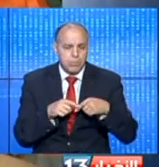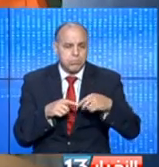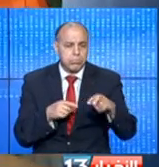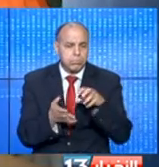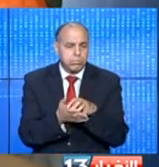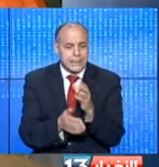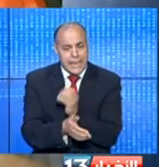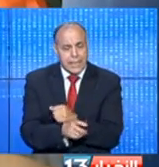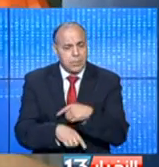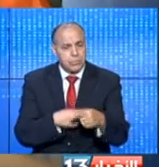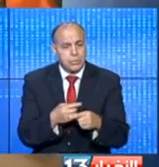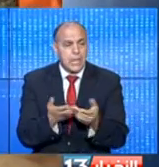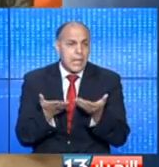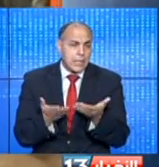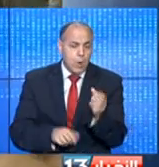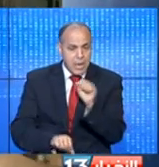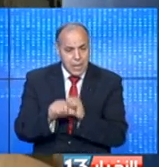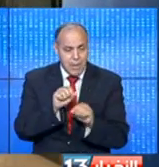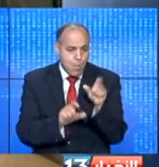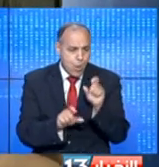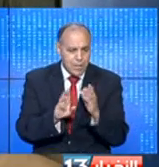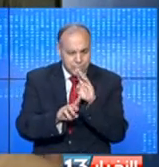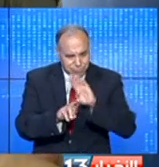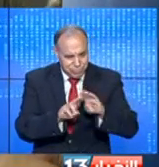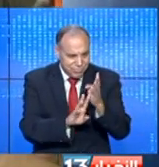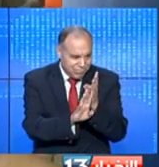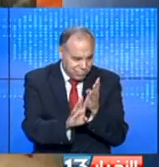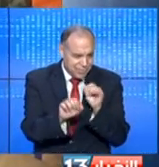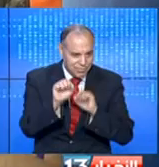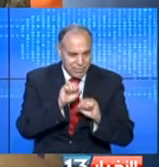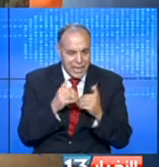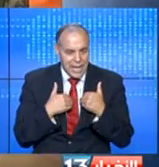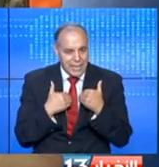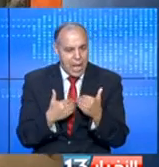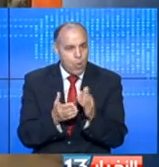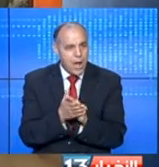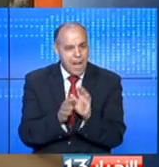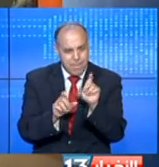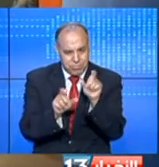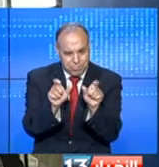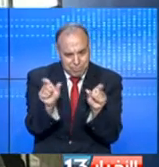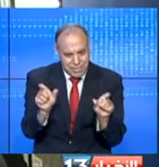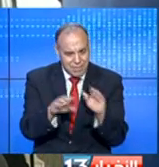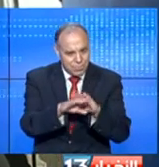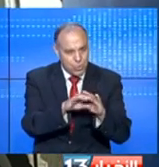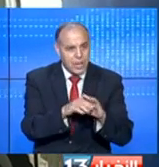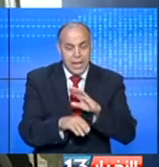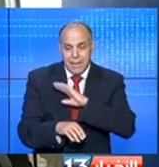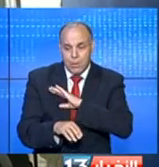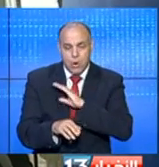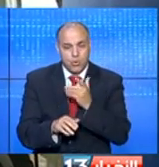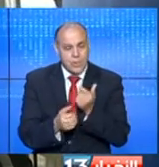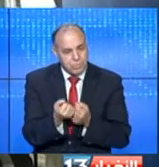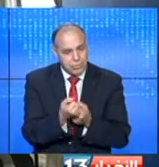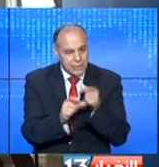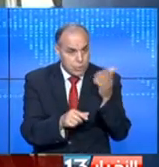المراكز نتاع التلقيح قاعدين ننظموا في المواطنين باش معناها نحاولوا زادة إن نبعدوا شوي بين بعضهم. وإحنا دورنا أول حاجة